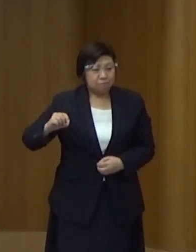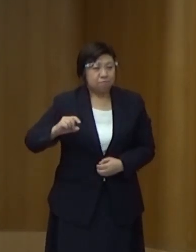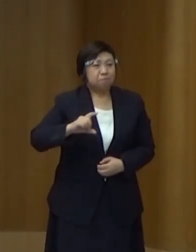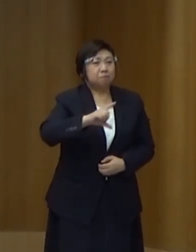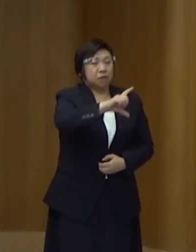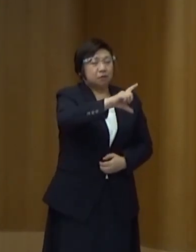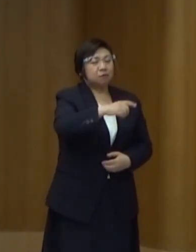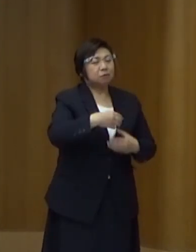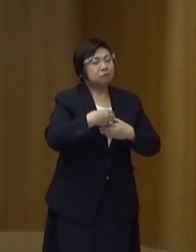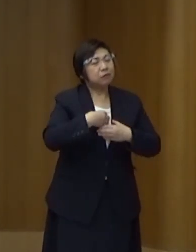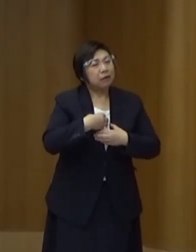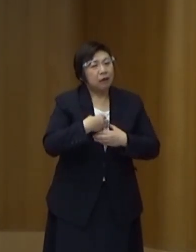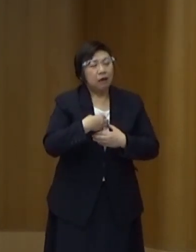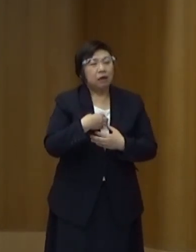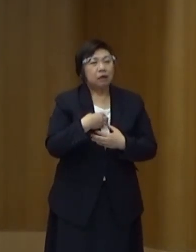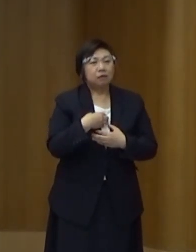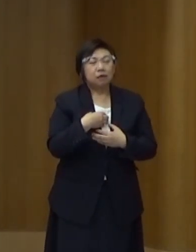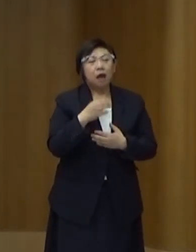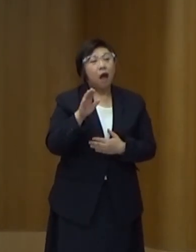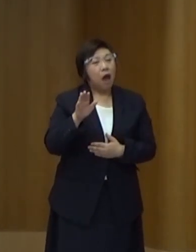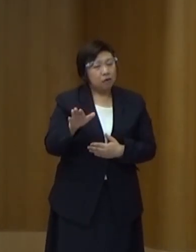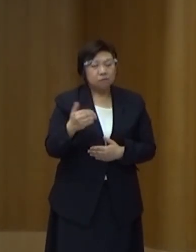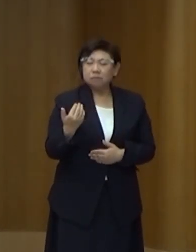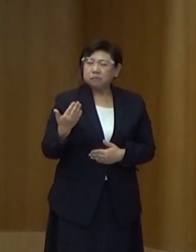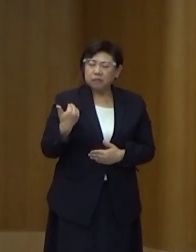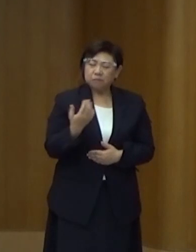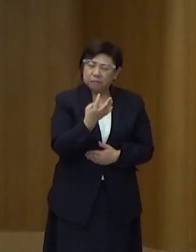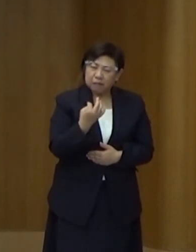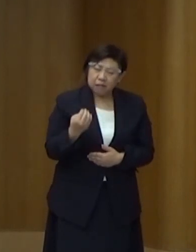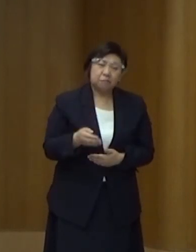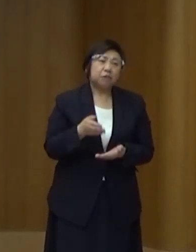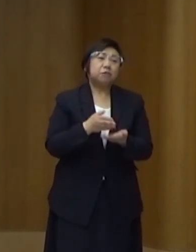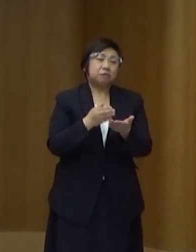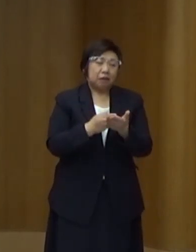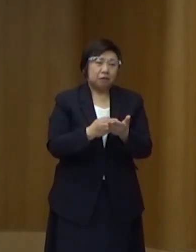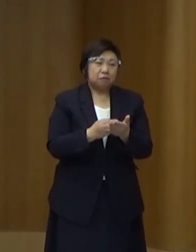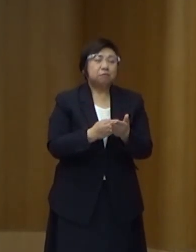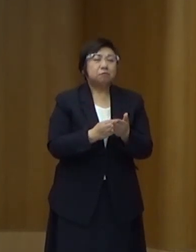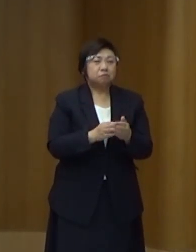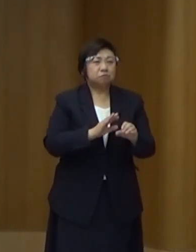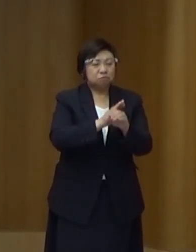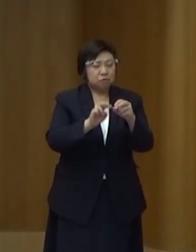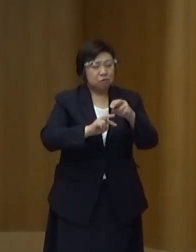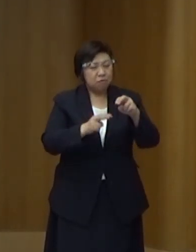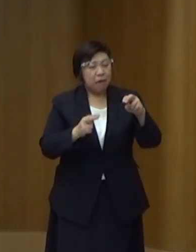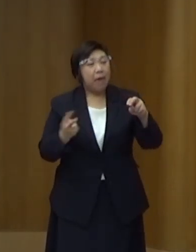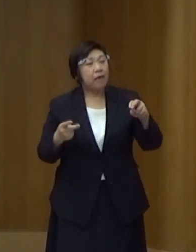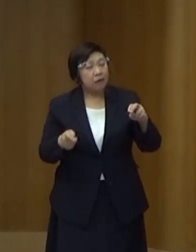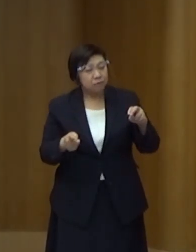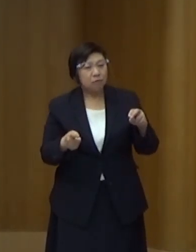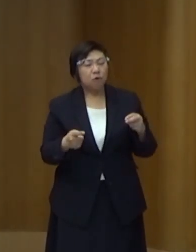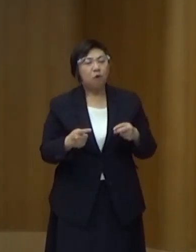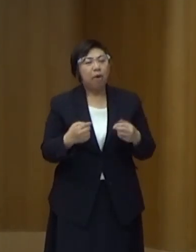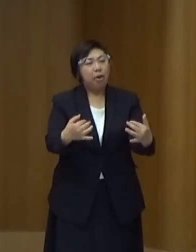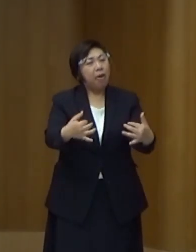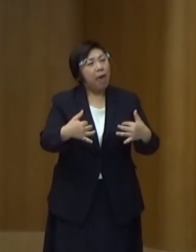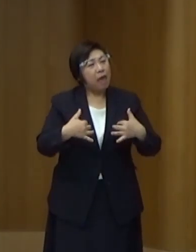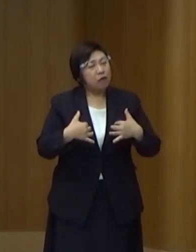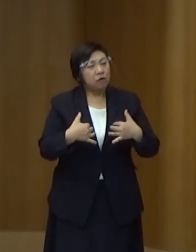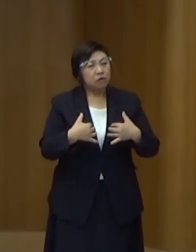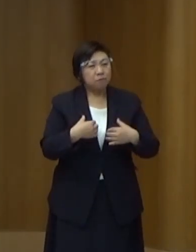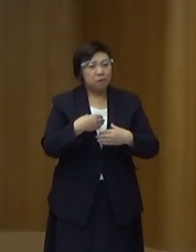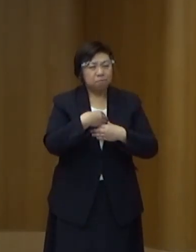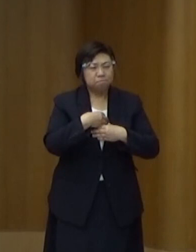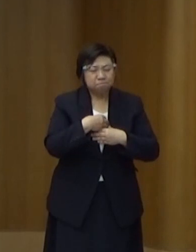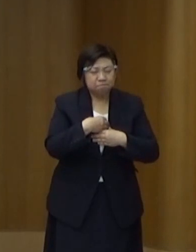そういったリスクが高いとされる、先ほどからお話をしている変異株、これによる影響にも警戒をしなければ